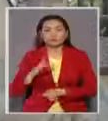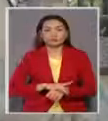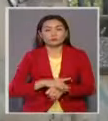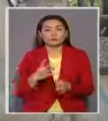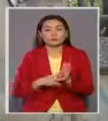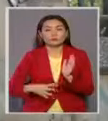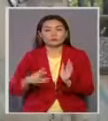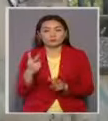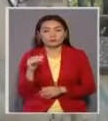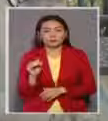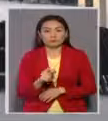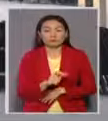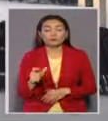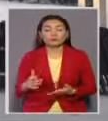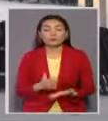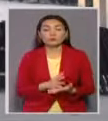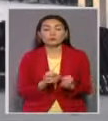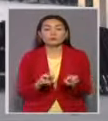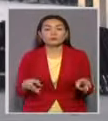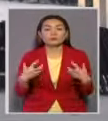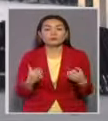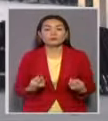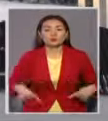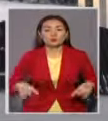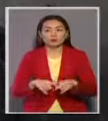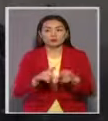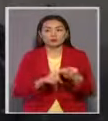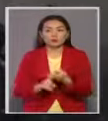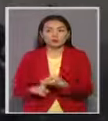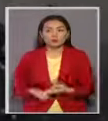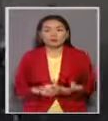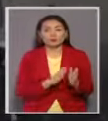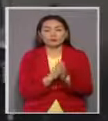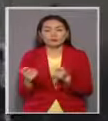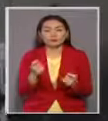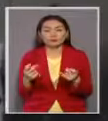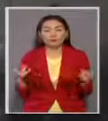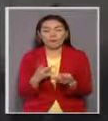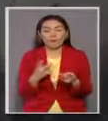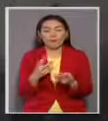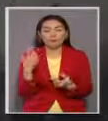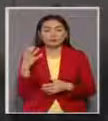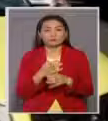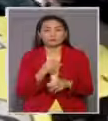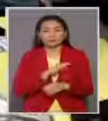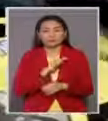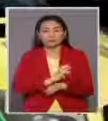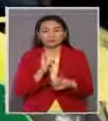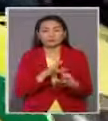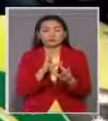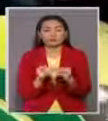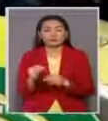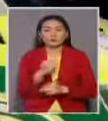у 92 тысяч человек. Министр здравоохранения и вирусологи просят власти ввести ограничительные меры.